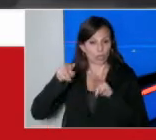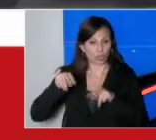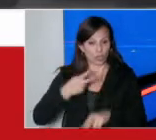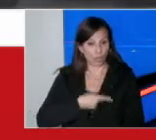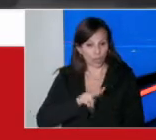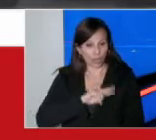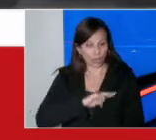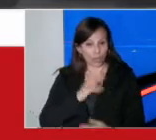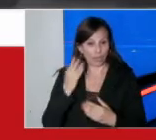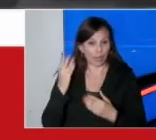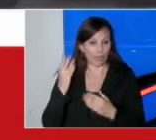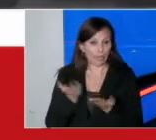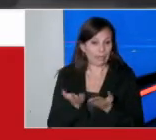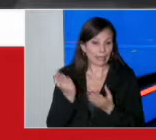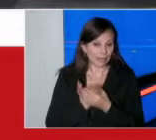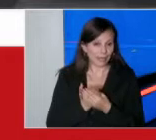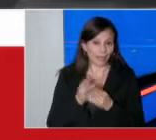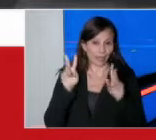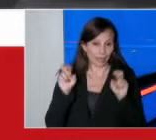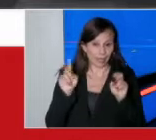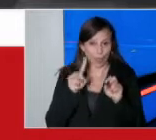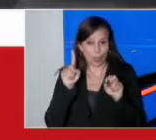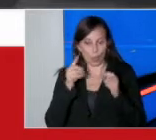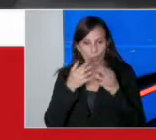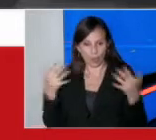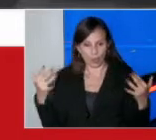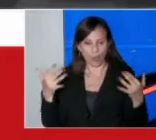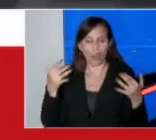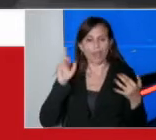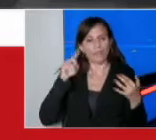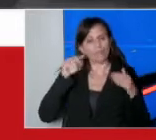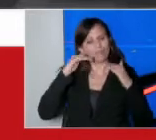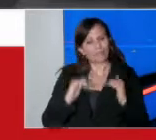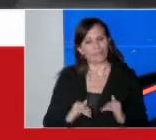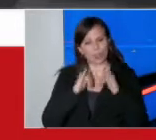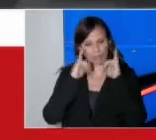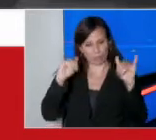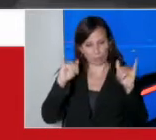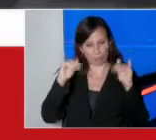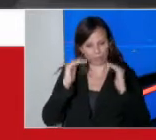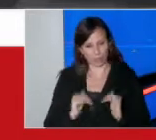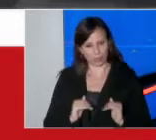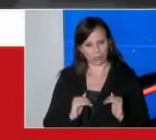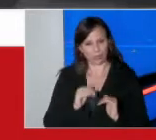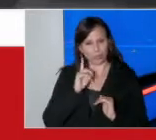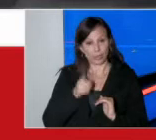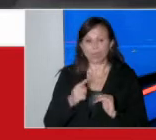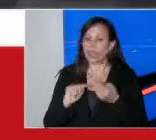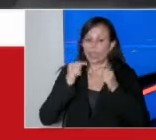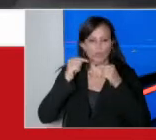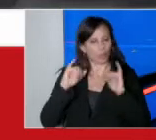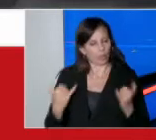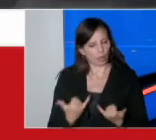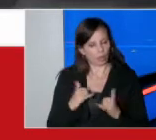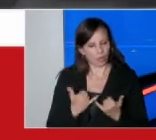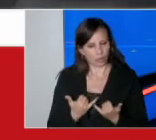תיק שהוא עוד לא כל כך מוגדר, אבל רק להוריד את האוקטבות ולהוריד את הלהבות, וצריך להיות ויכוח